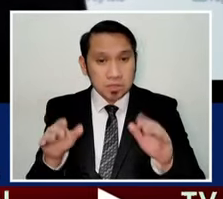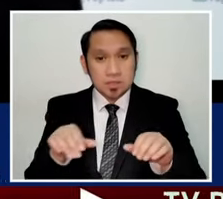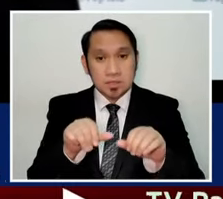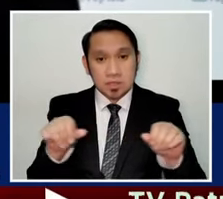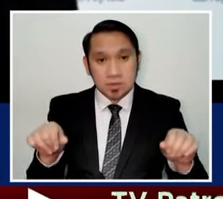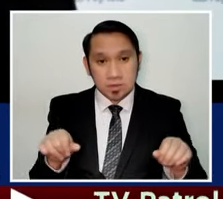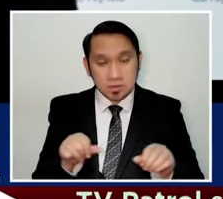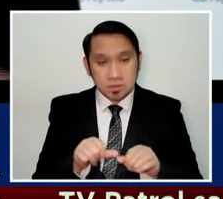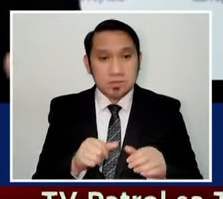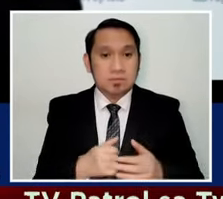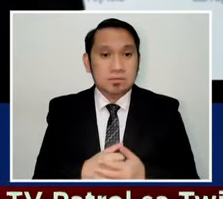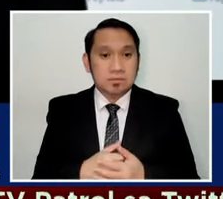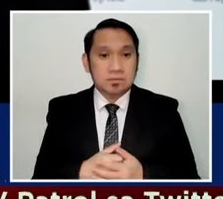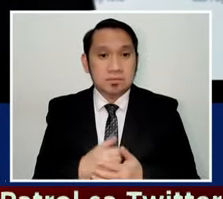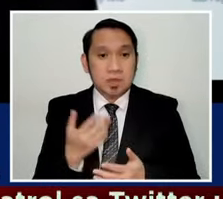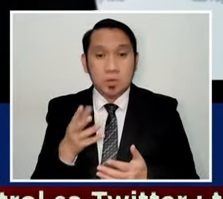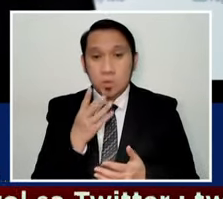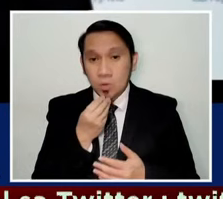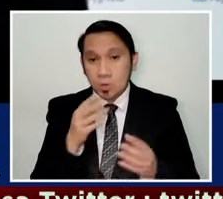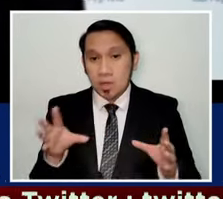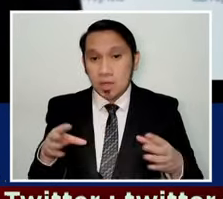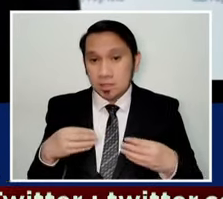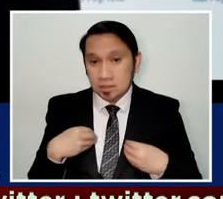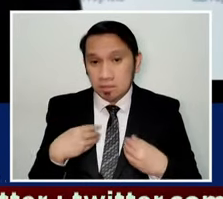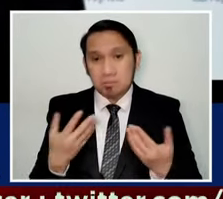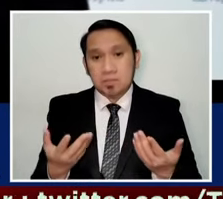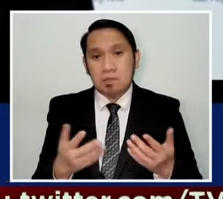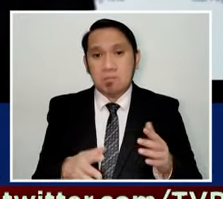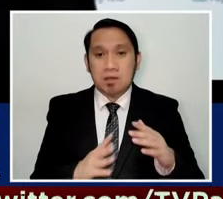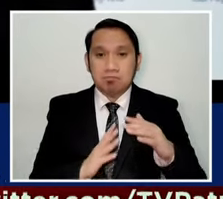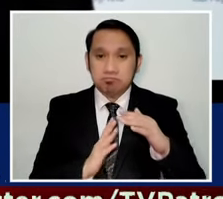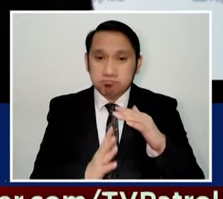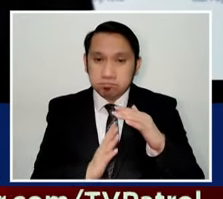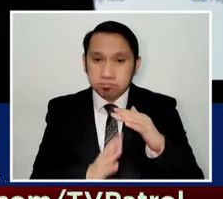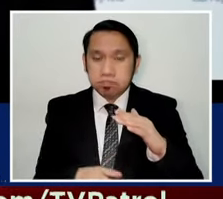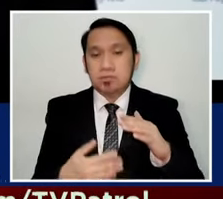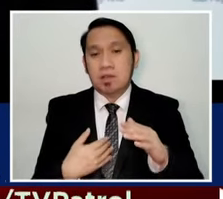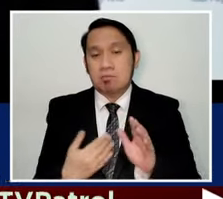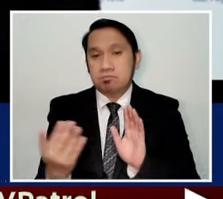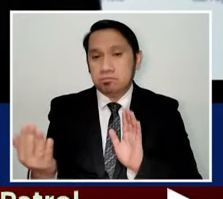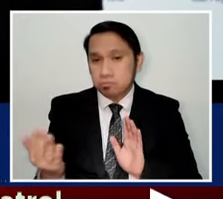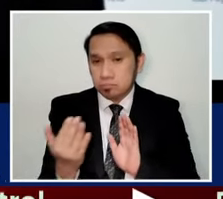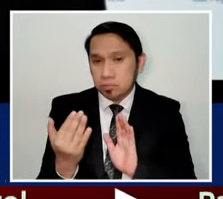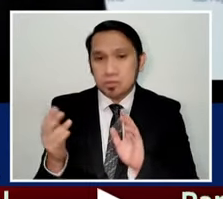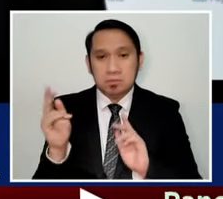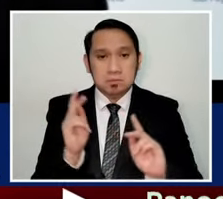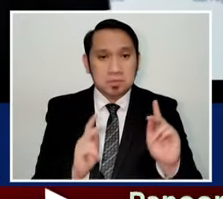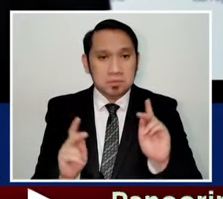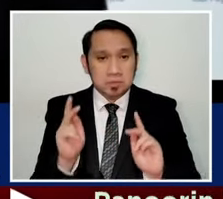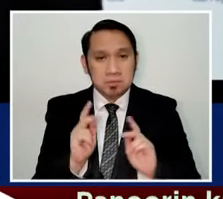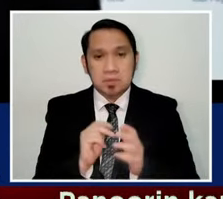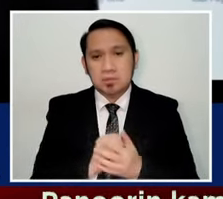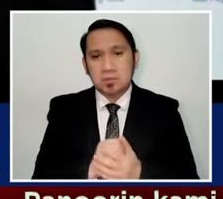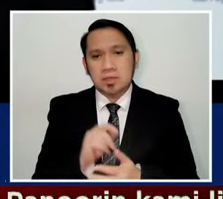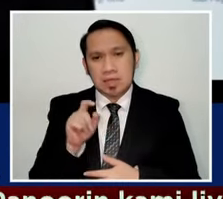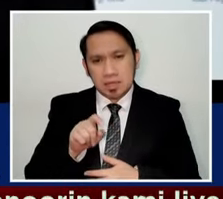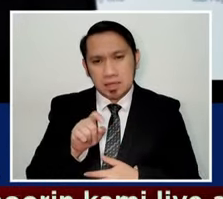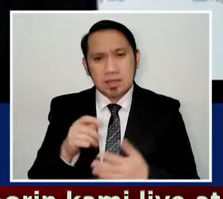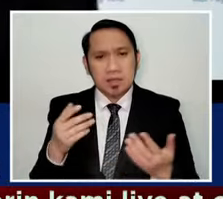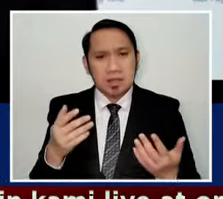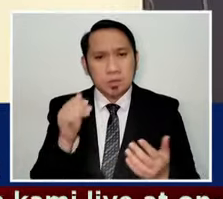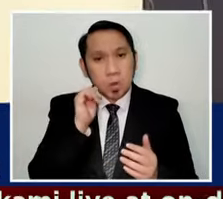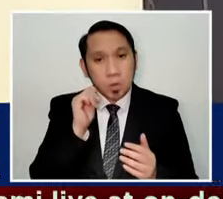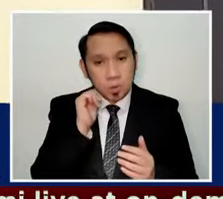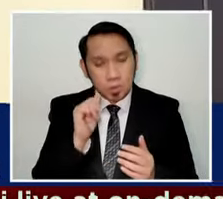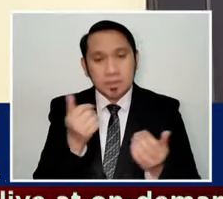service offices natin na tumatanggap ng mga transaksyon, nag-entertain at serve sa mga tao, palagay ko ay kailangan nating maging present